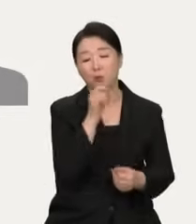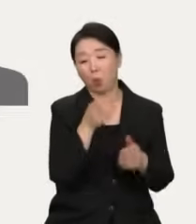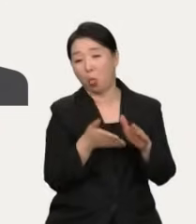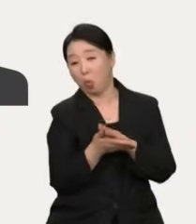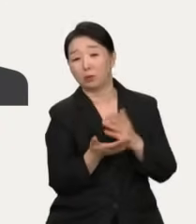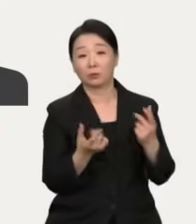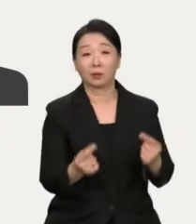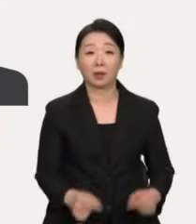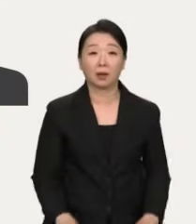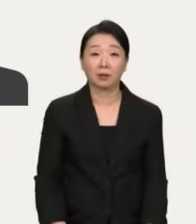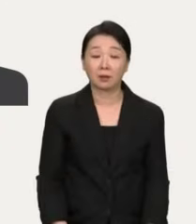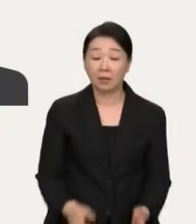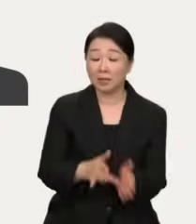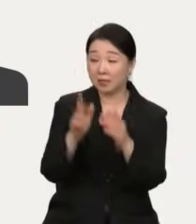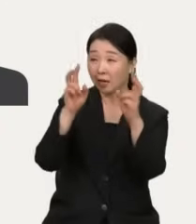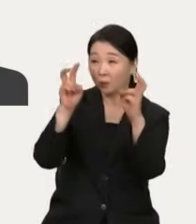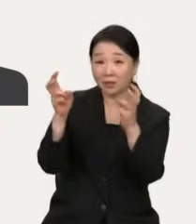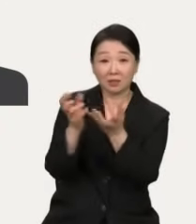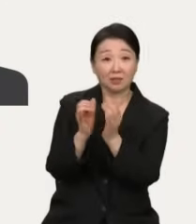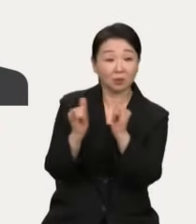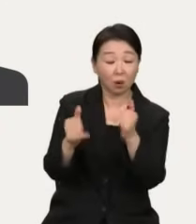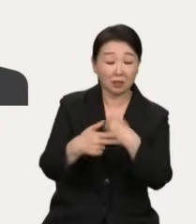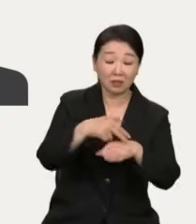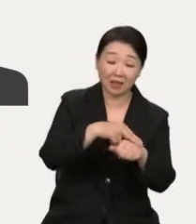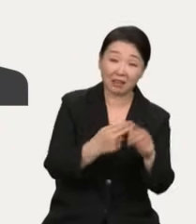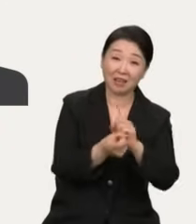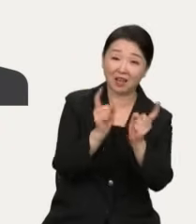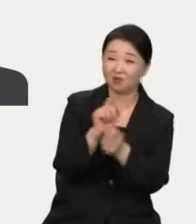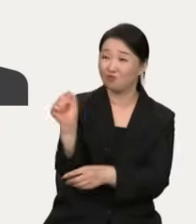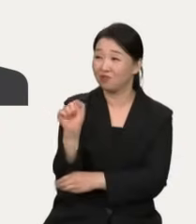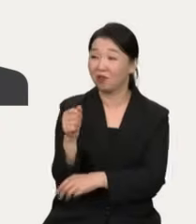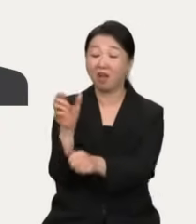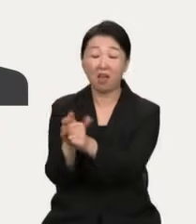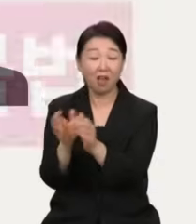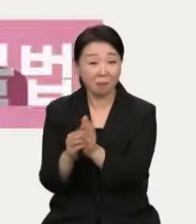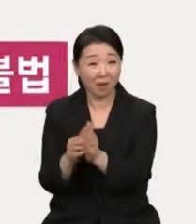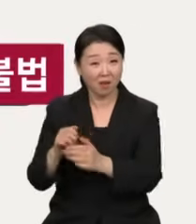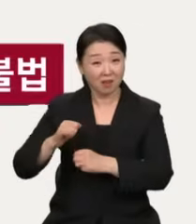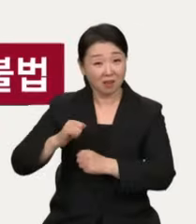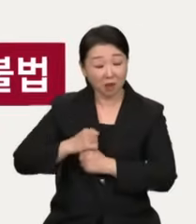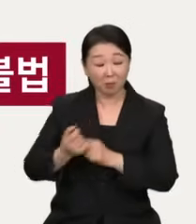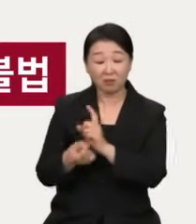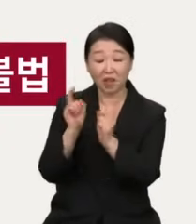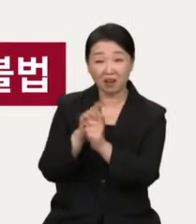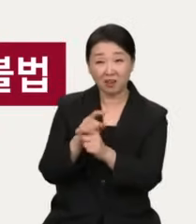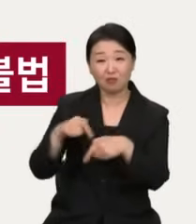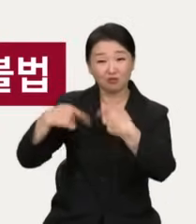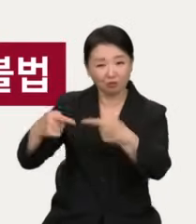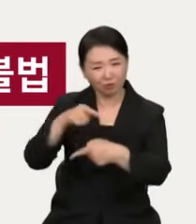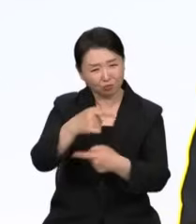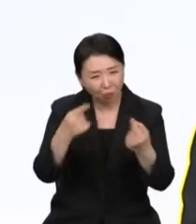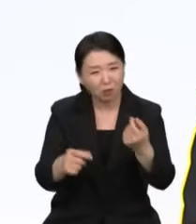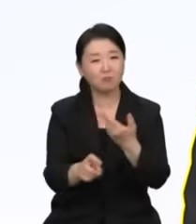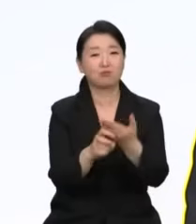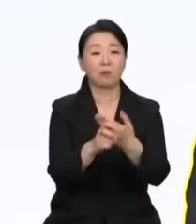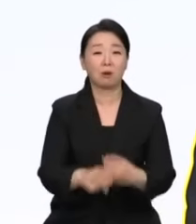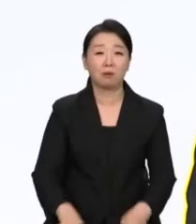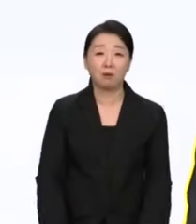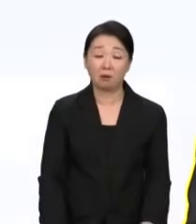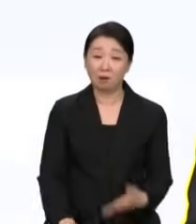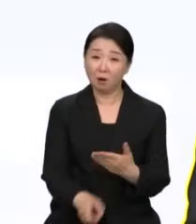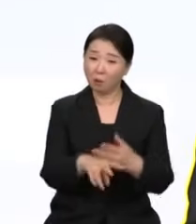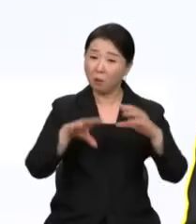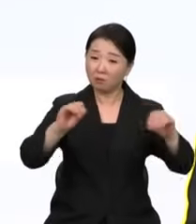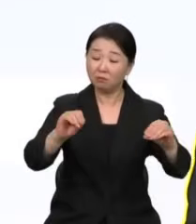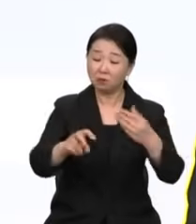해당합니다. 제약회사 직원이 의사 대신 운전을 하거나 예비군 훈련에 대리 출석한 경우도 마찬가지입니다. 법에서 금지하고